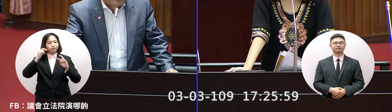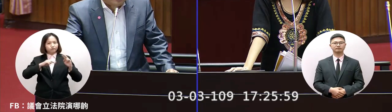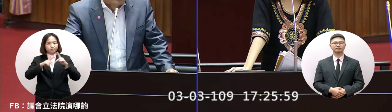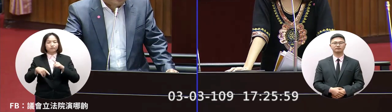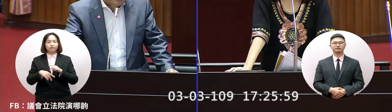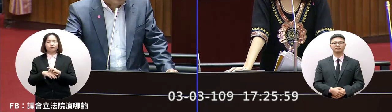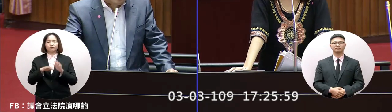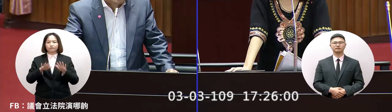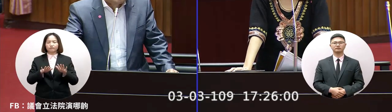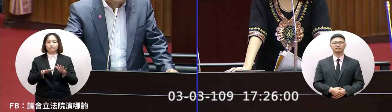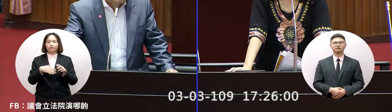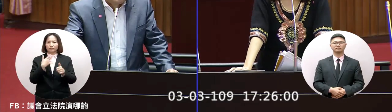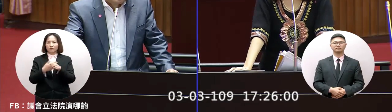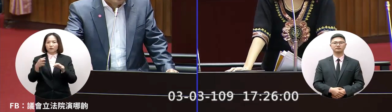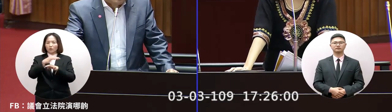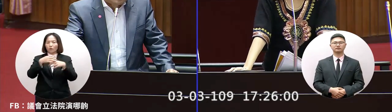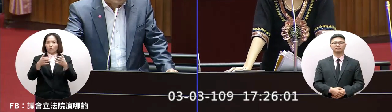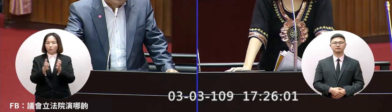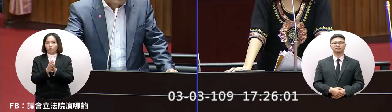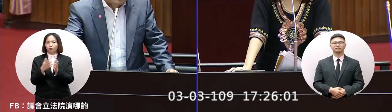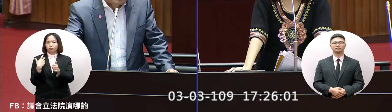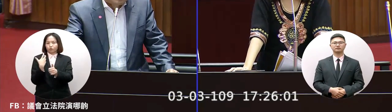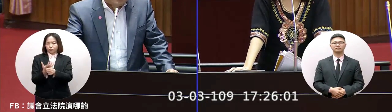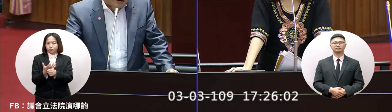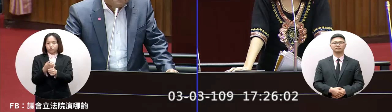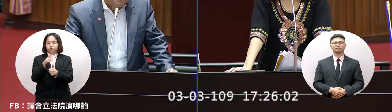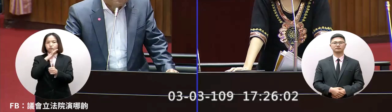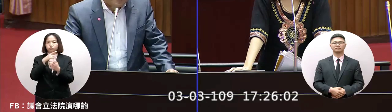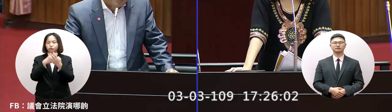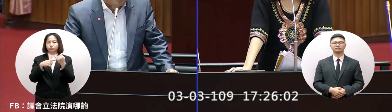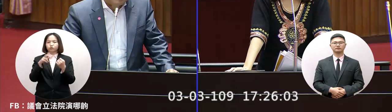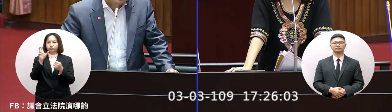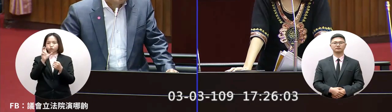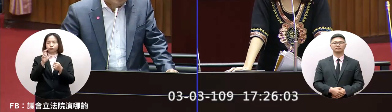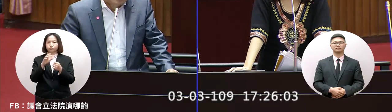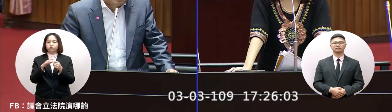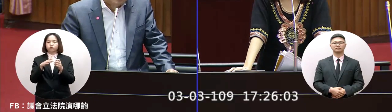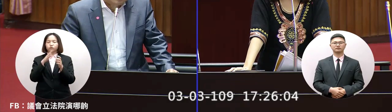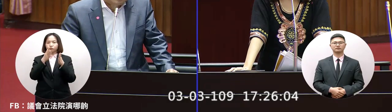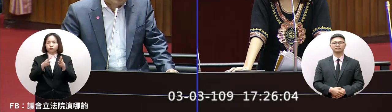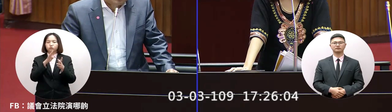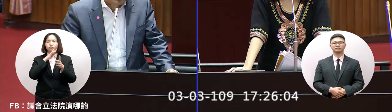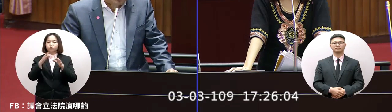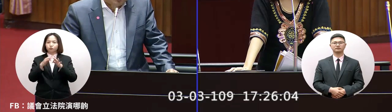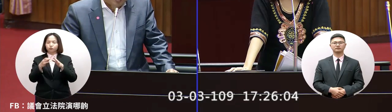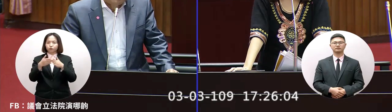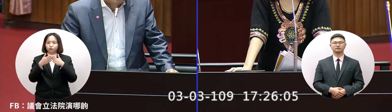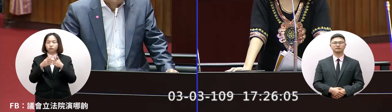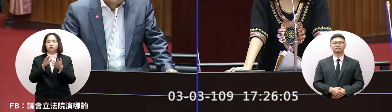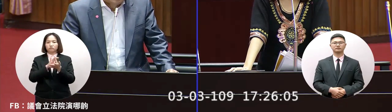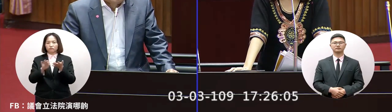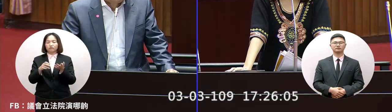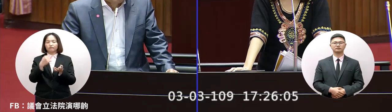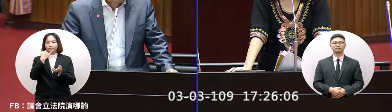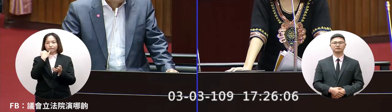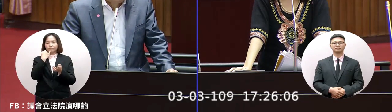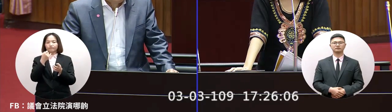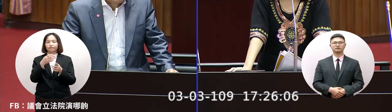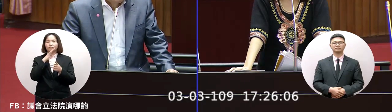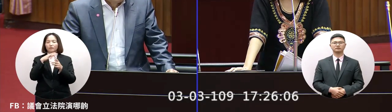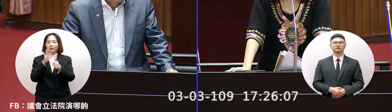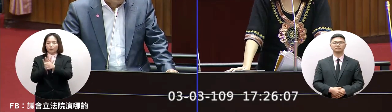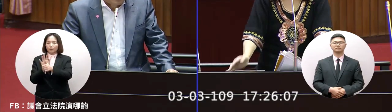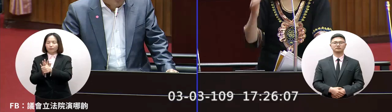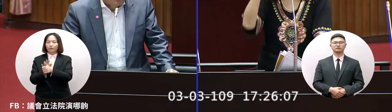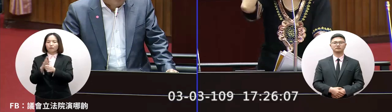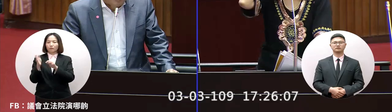不过因为我们现在给经济部有相关的70片。根据他商业上使用所需要的，这可以补足一部